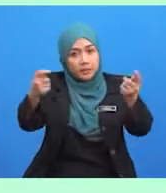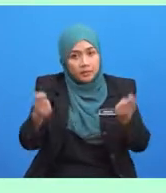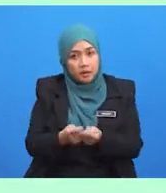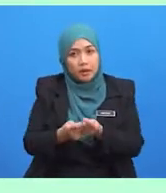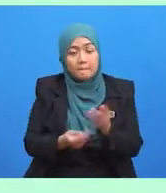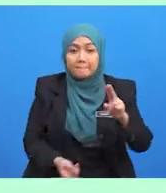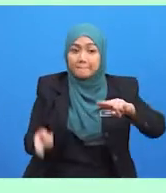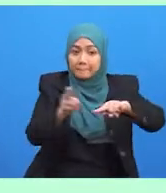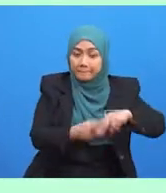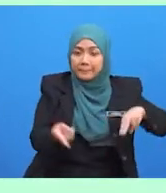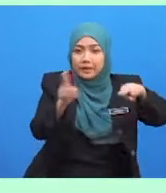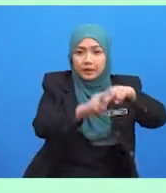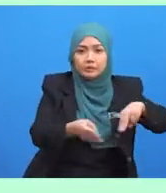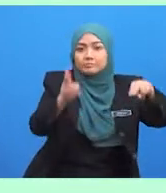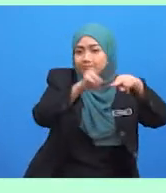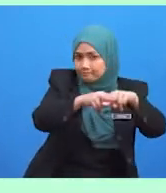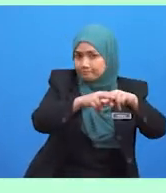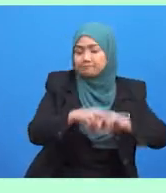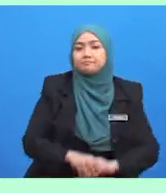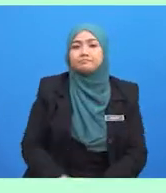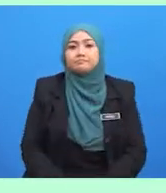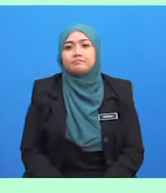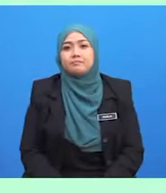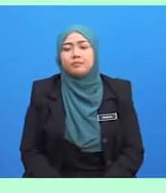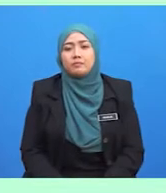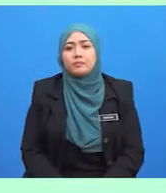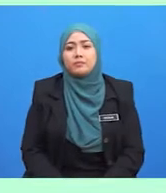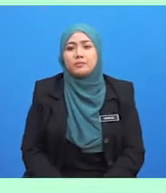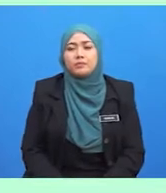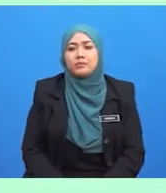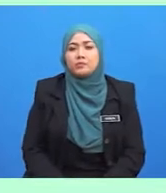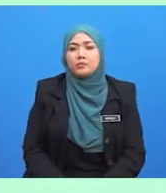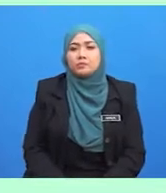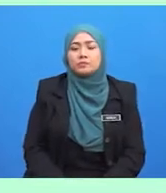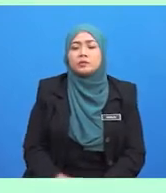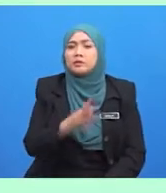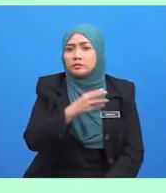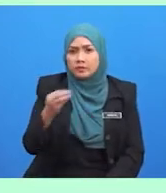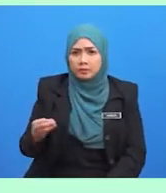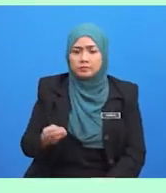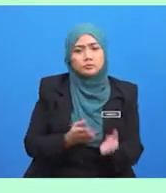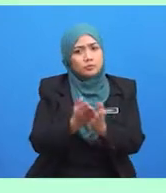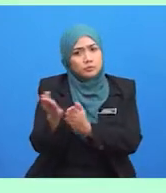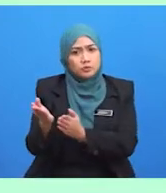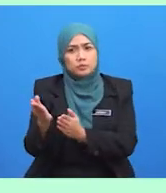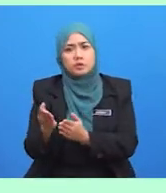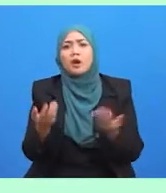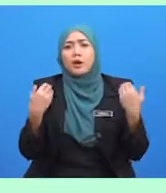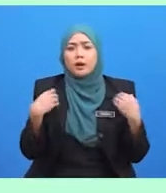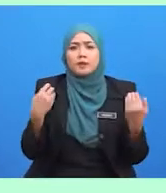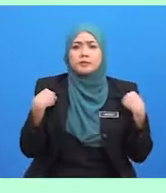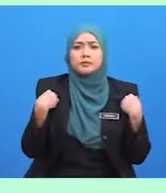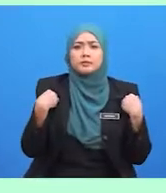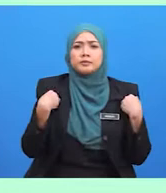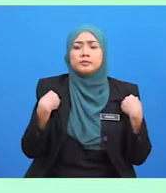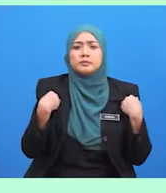Justru itu, pengeluar tempatan cenderung untuk meningkatkan keluaran dan seterusnya menyebabkan penawaran keluaran